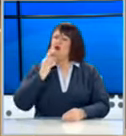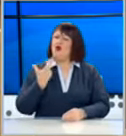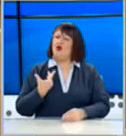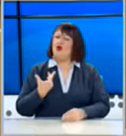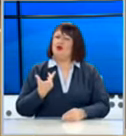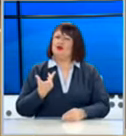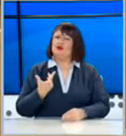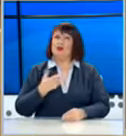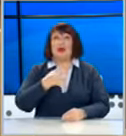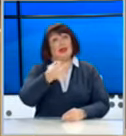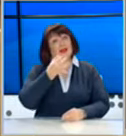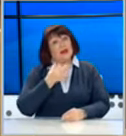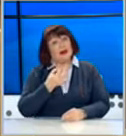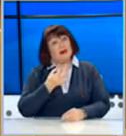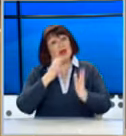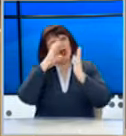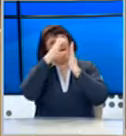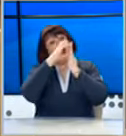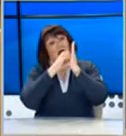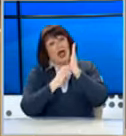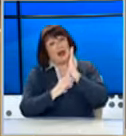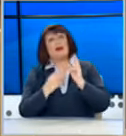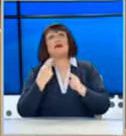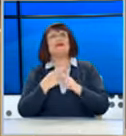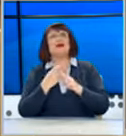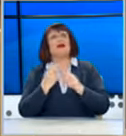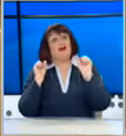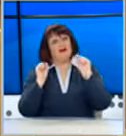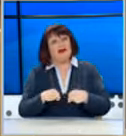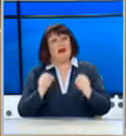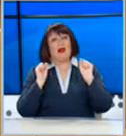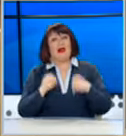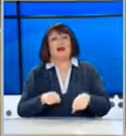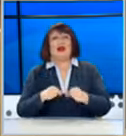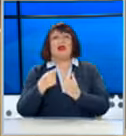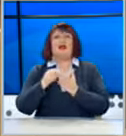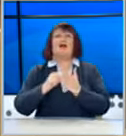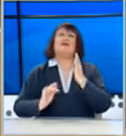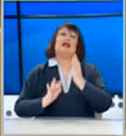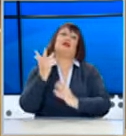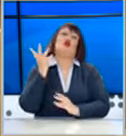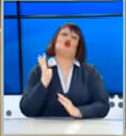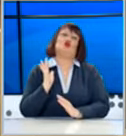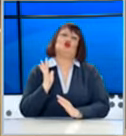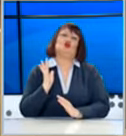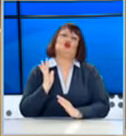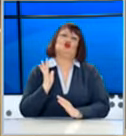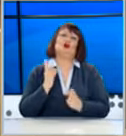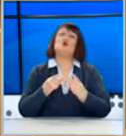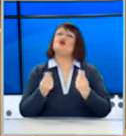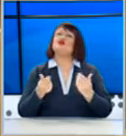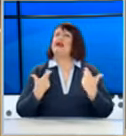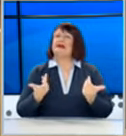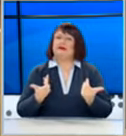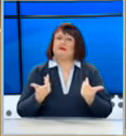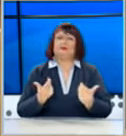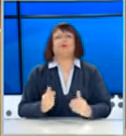ότι στηρίξαμε άρθρα σημαντικά που βελτιώνουν την κατάσταση. Αλλά πάμε στην ουσία.